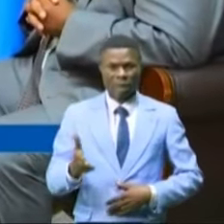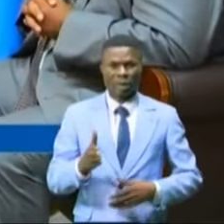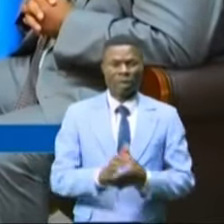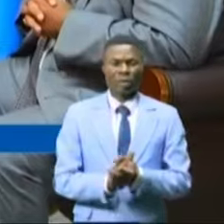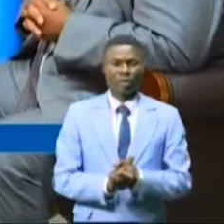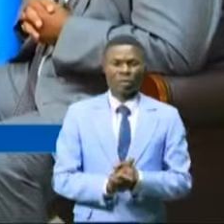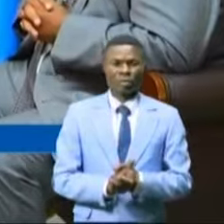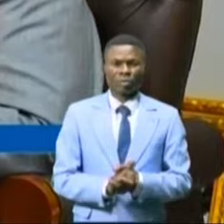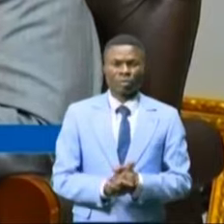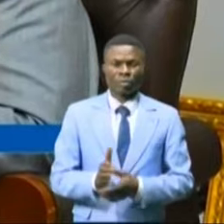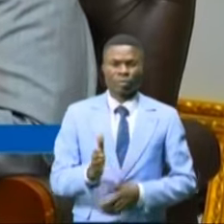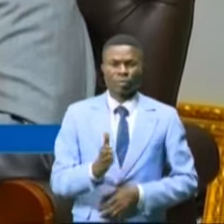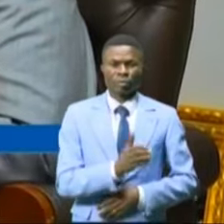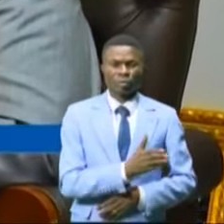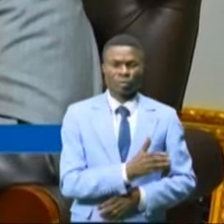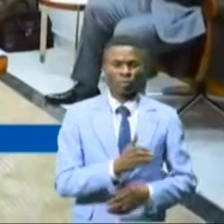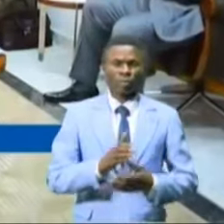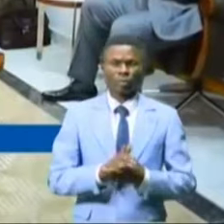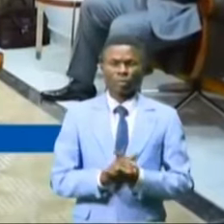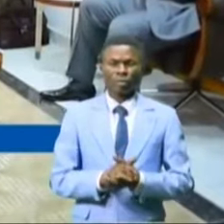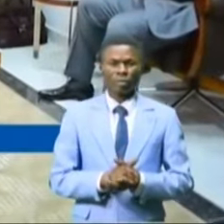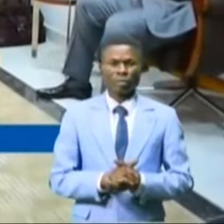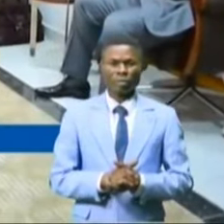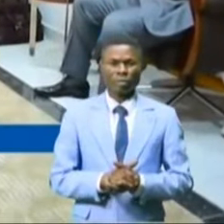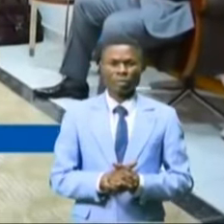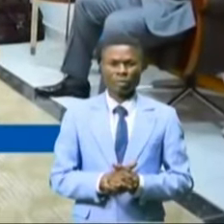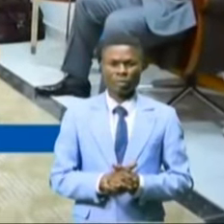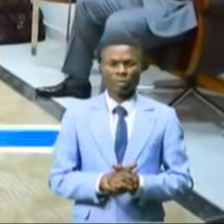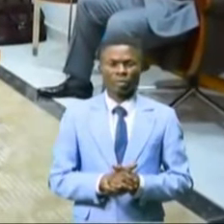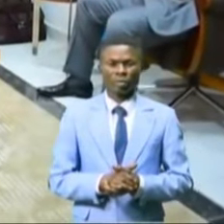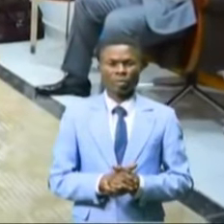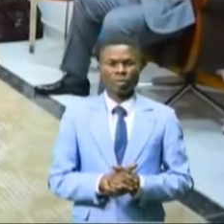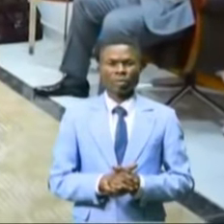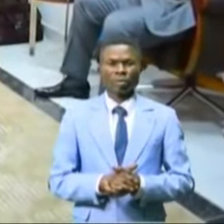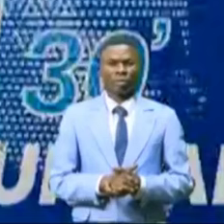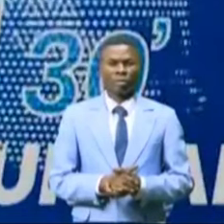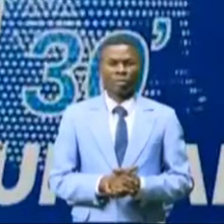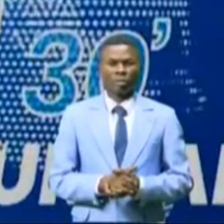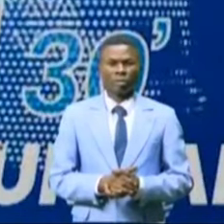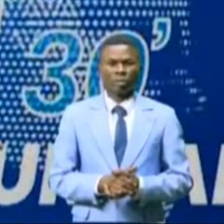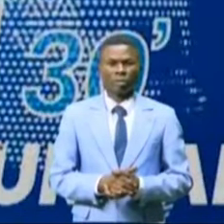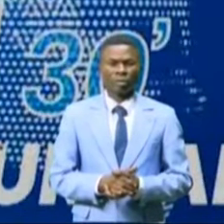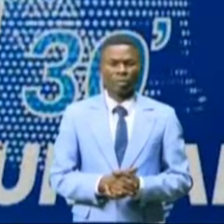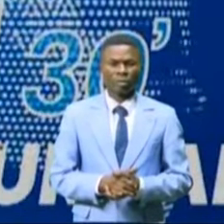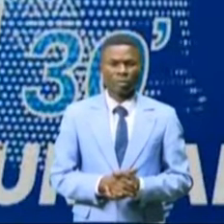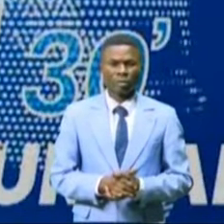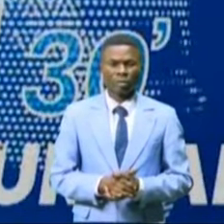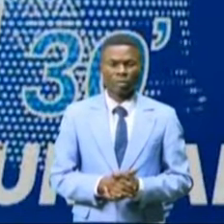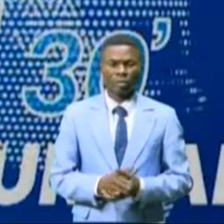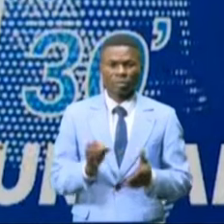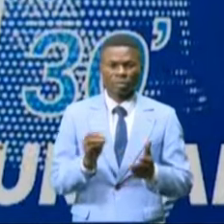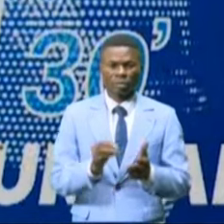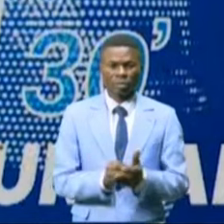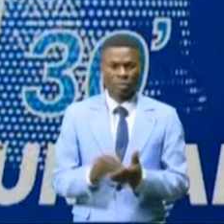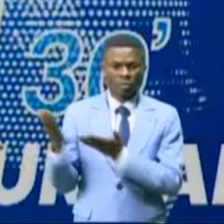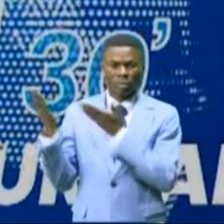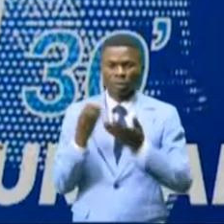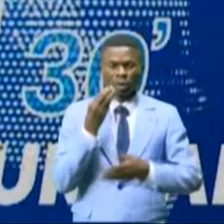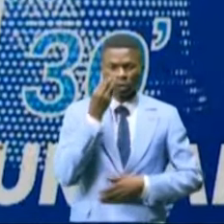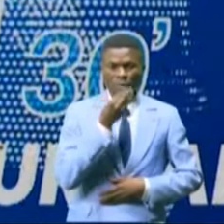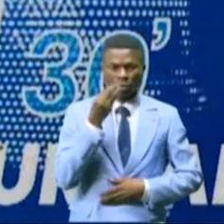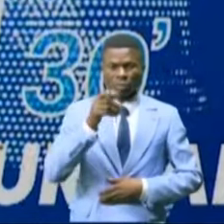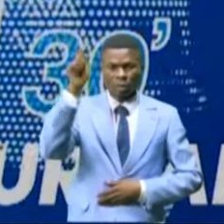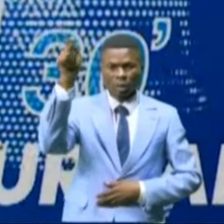qui concerne l'aide humanitaire, la stabilisation et le développement. Et puis, le porte-parole